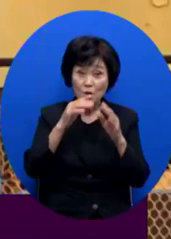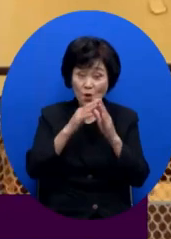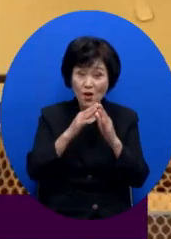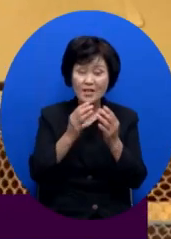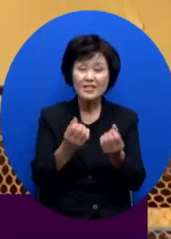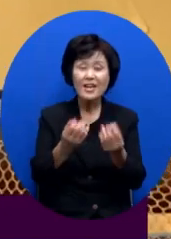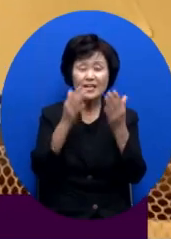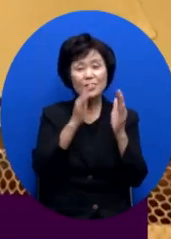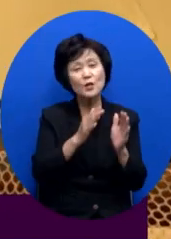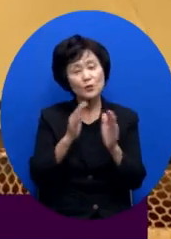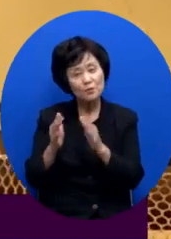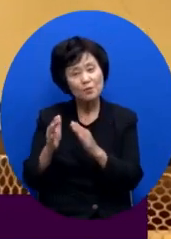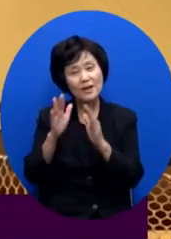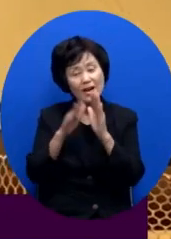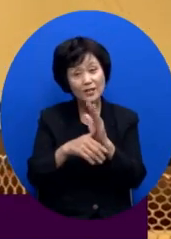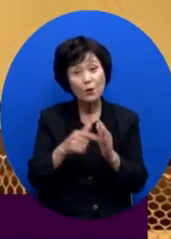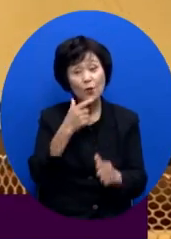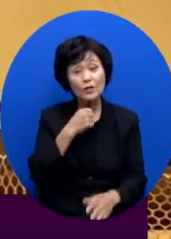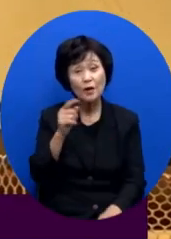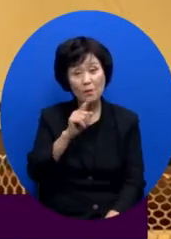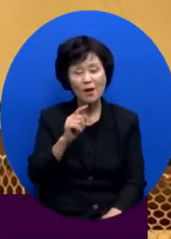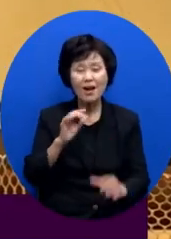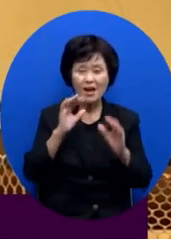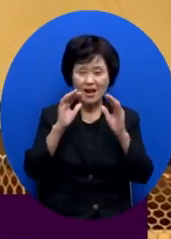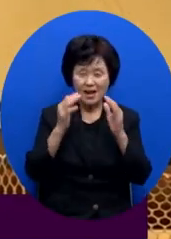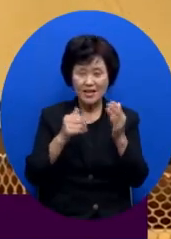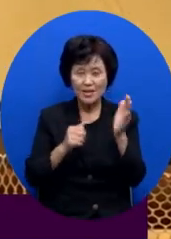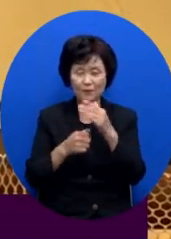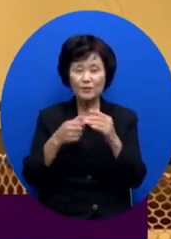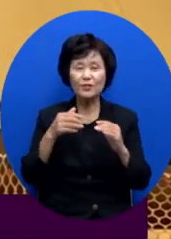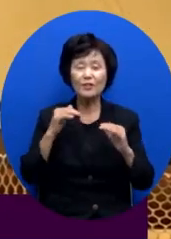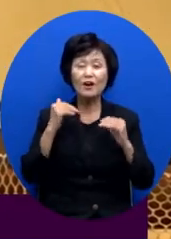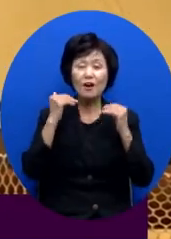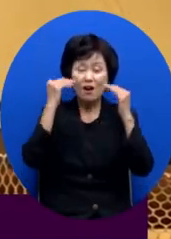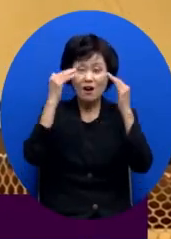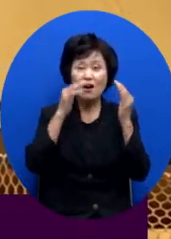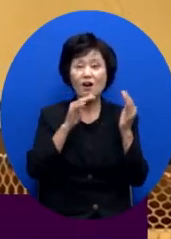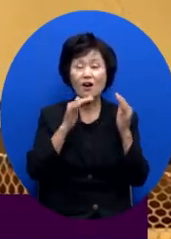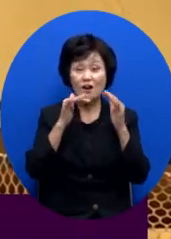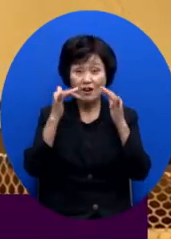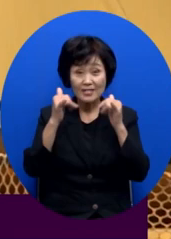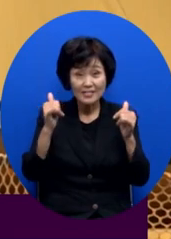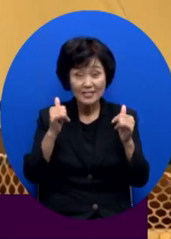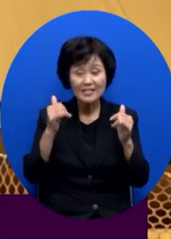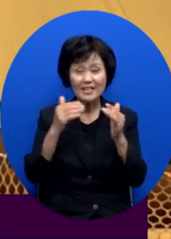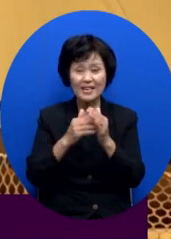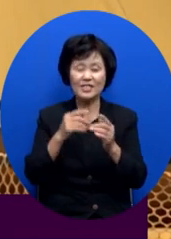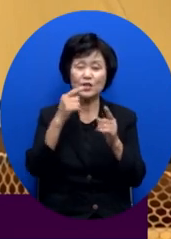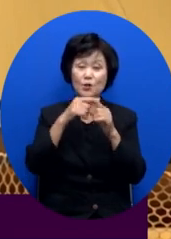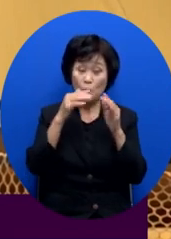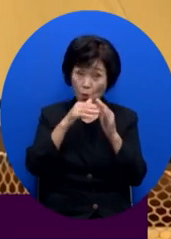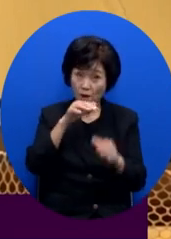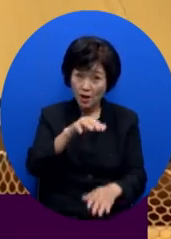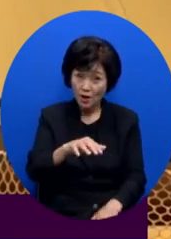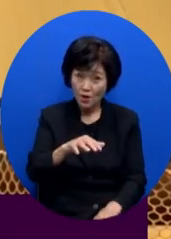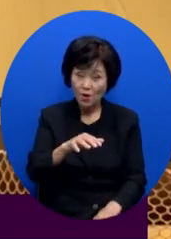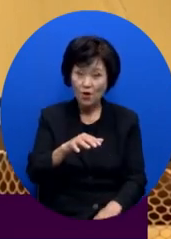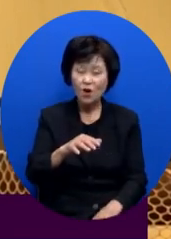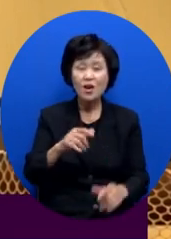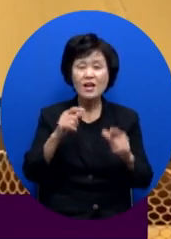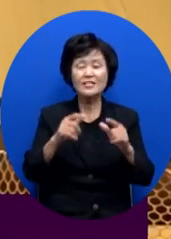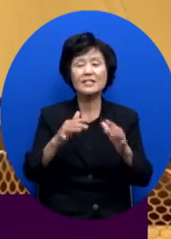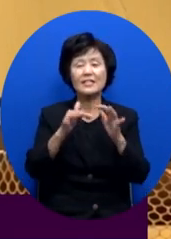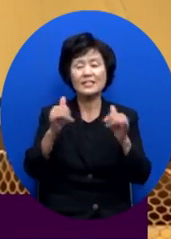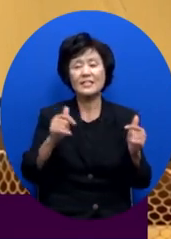통해서 바라는 점은 어린아이부터 어르신들까지 교회라는 곳이 지역주민들이